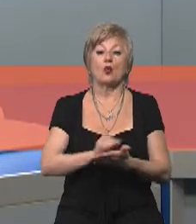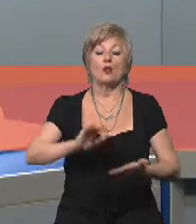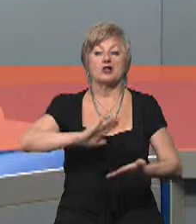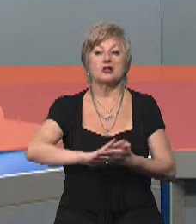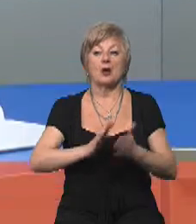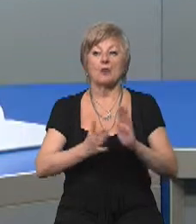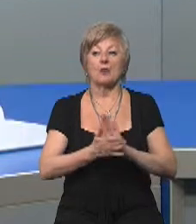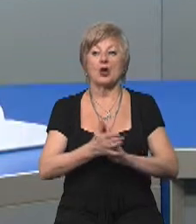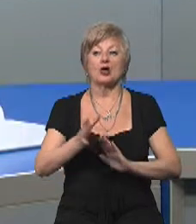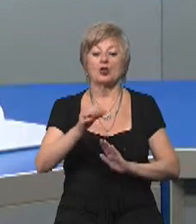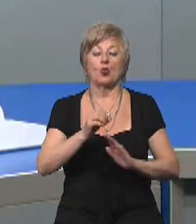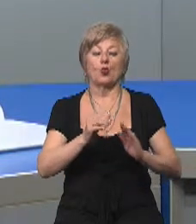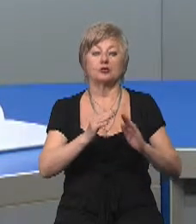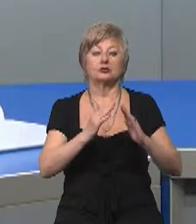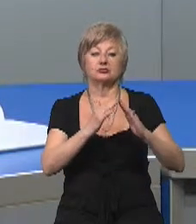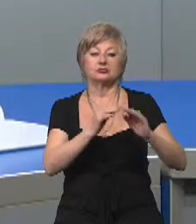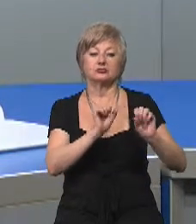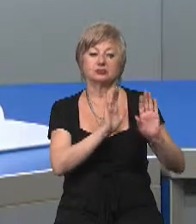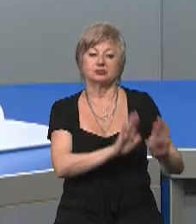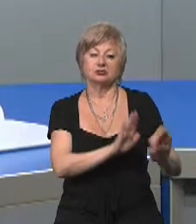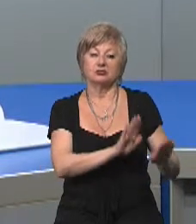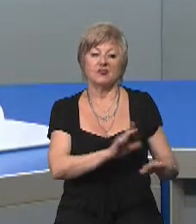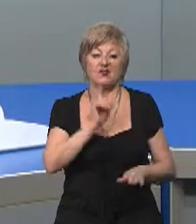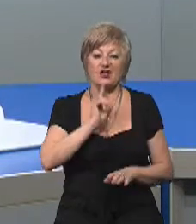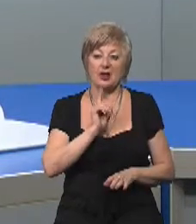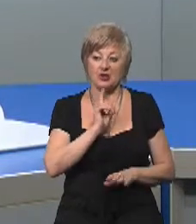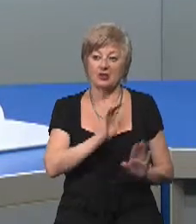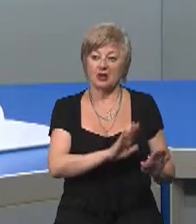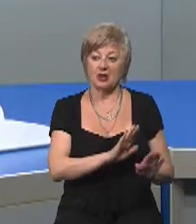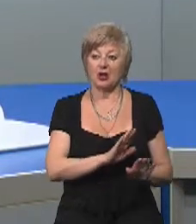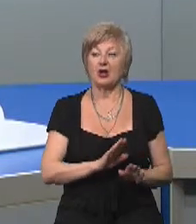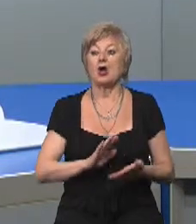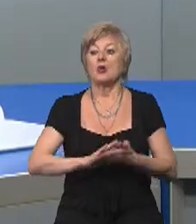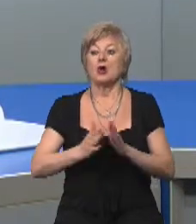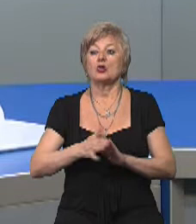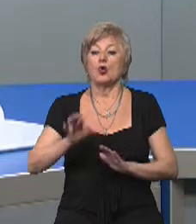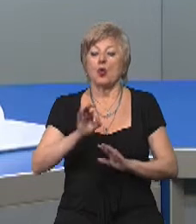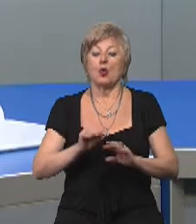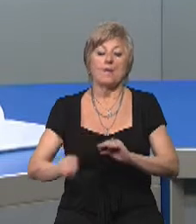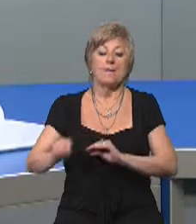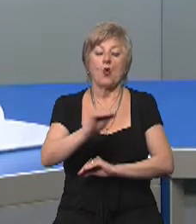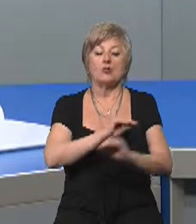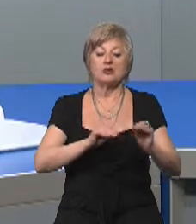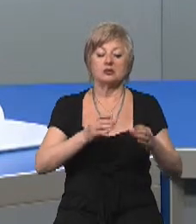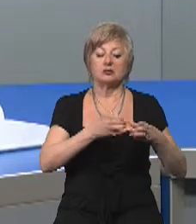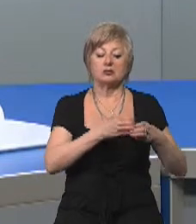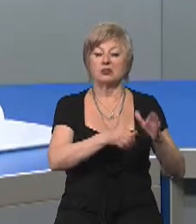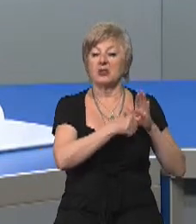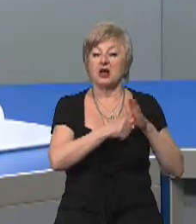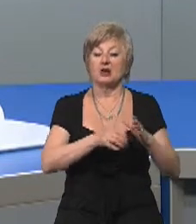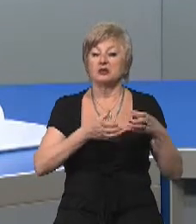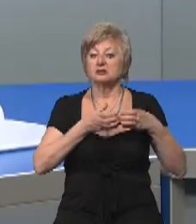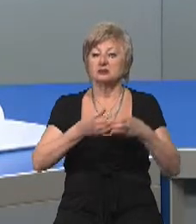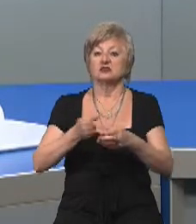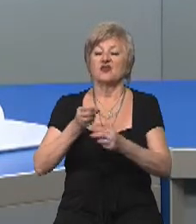про притулок для постраждалих від домашнього насильства, положення про мобільну бригаду. І це все документи,